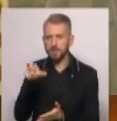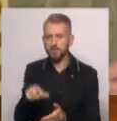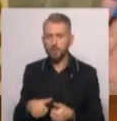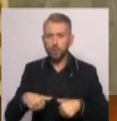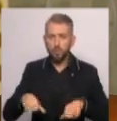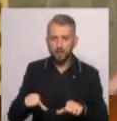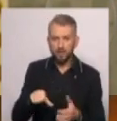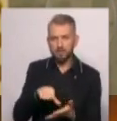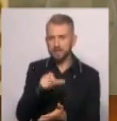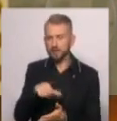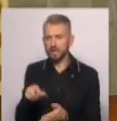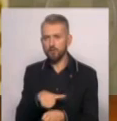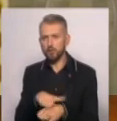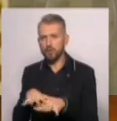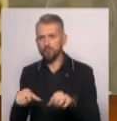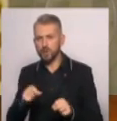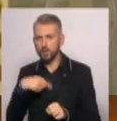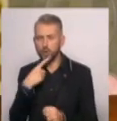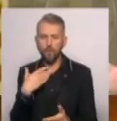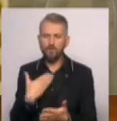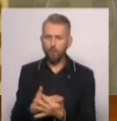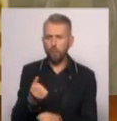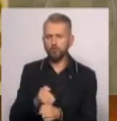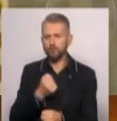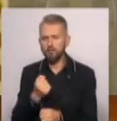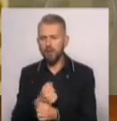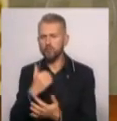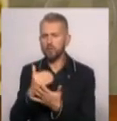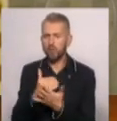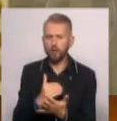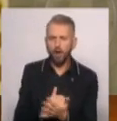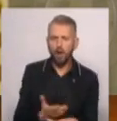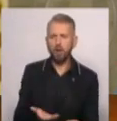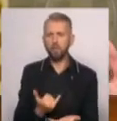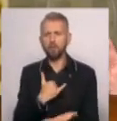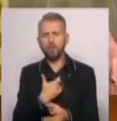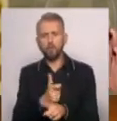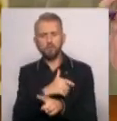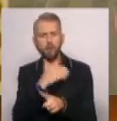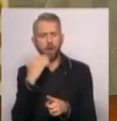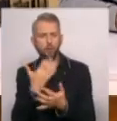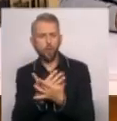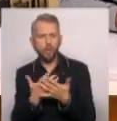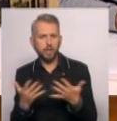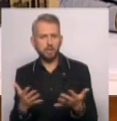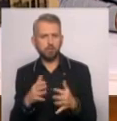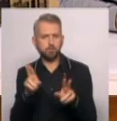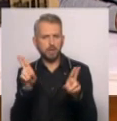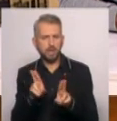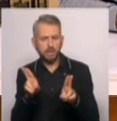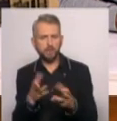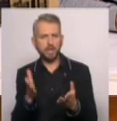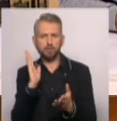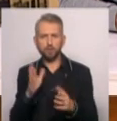або представники виконавчої влади говорять про те, що от розробляються програми, у нас дуже багато різних принципів, за якими ми